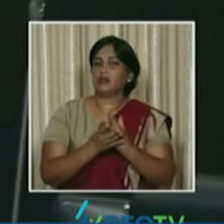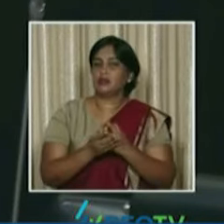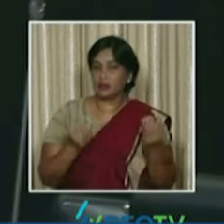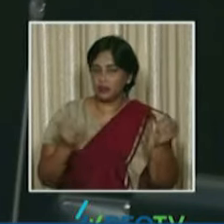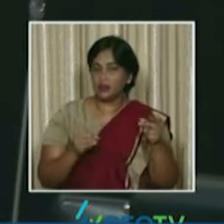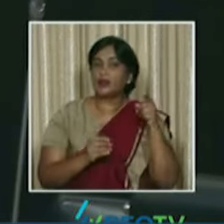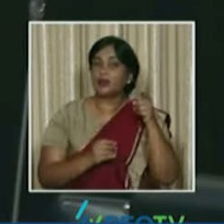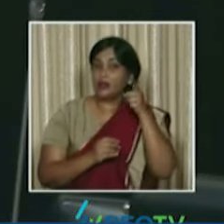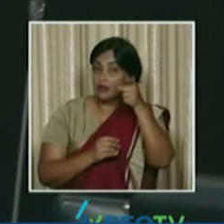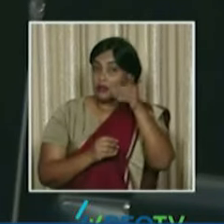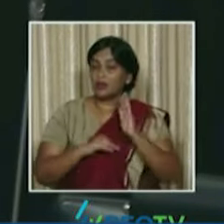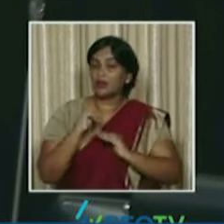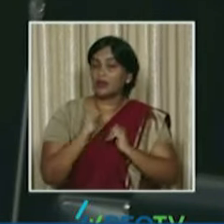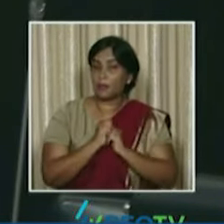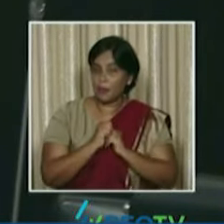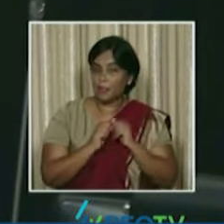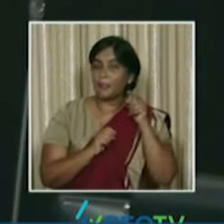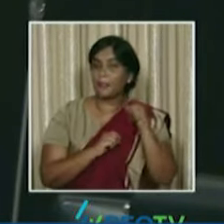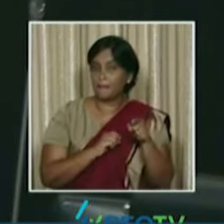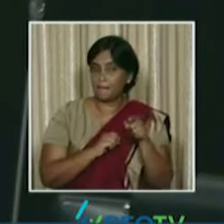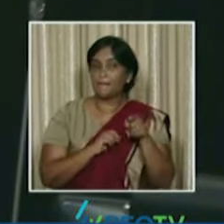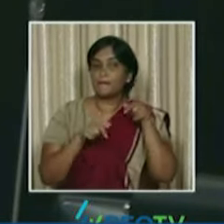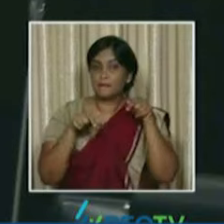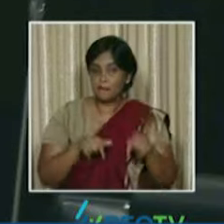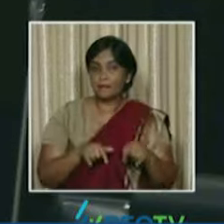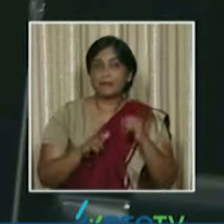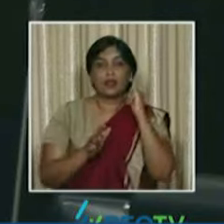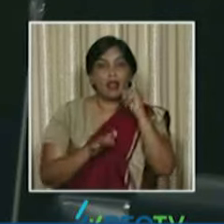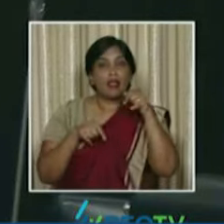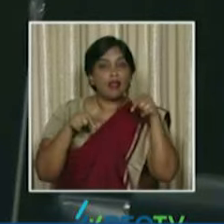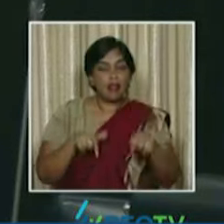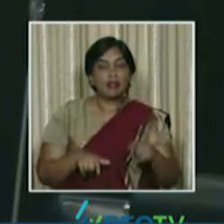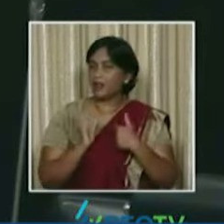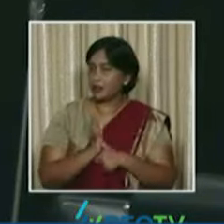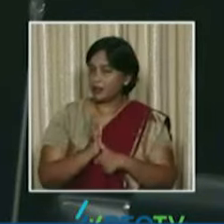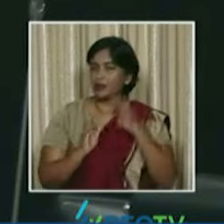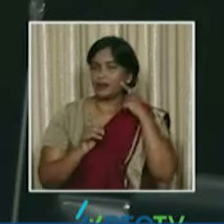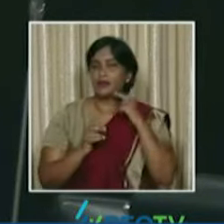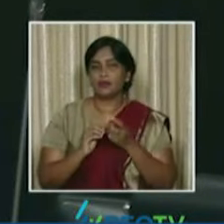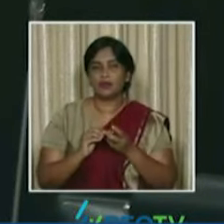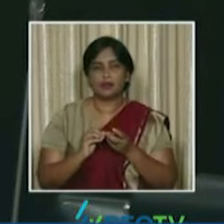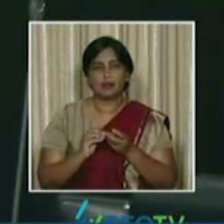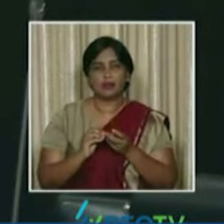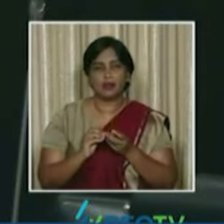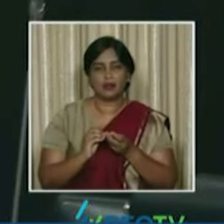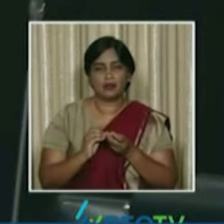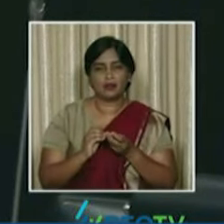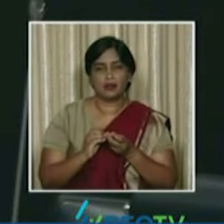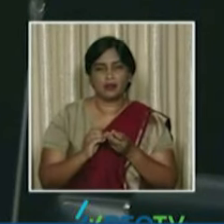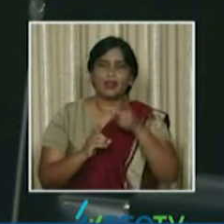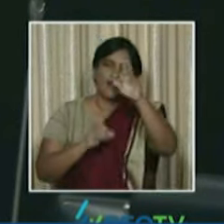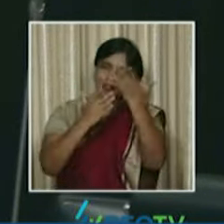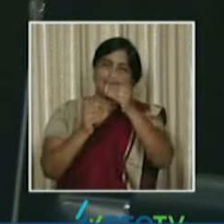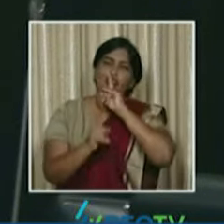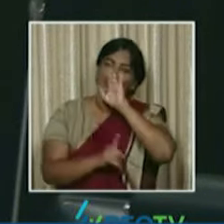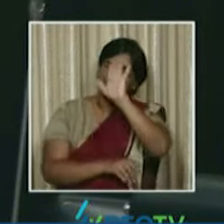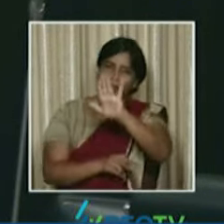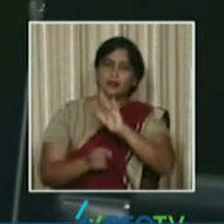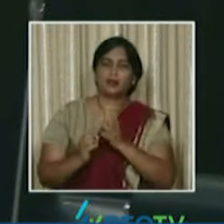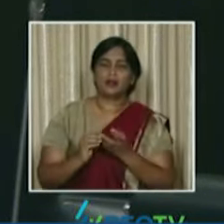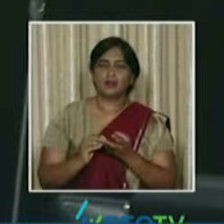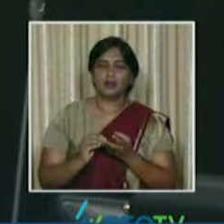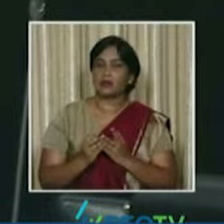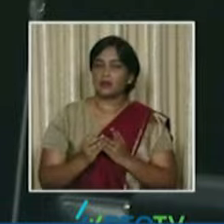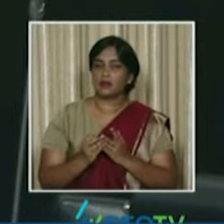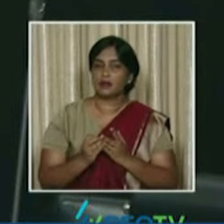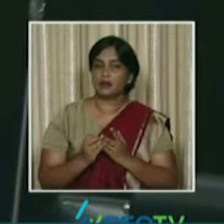ඒ ඔබතුමාලා ඒ කරපු අය තමයි ඒ චෝදනාවද මේ ඉදිරිපත් කරන්නේ. ඔබත් අදාළ නැහැ ඒක නිසා කටවහන් ඉන්න අදාළයට